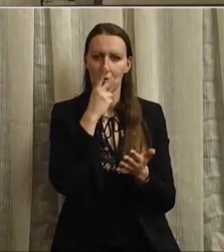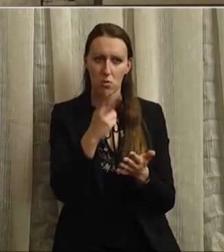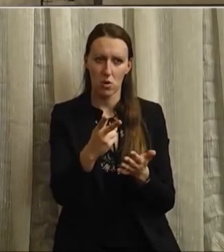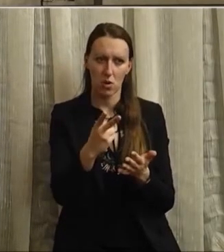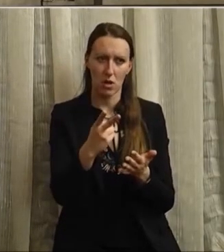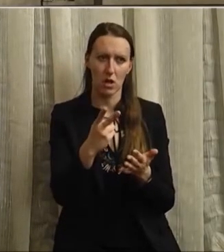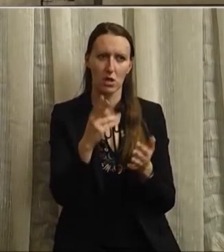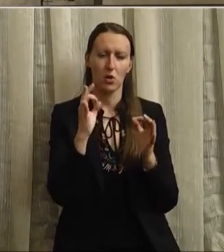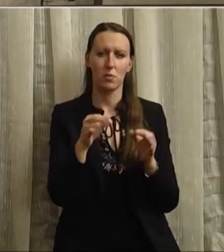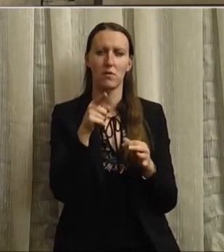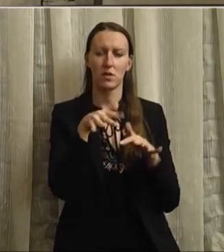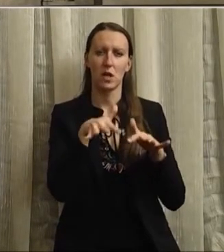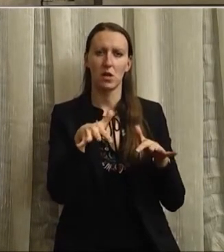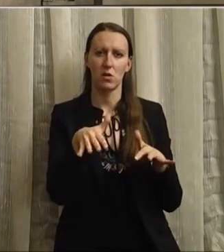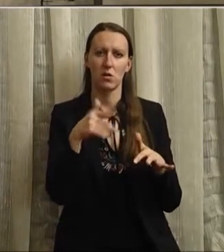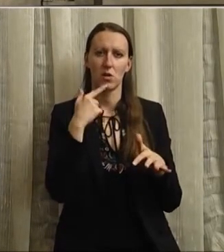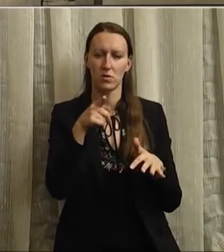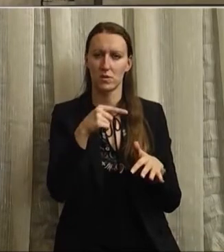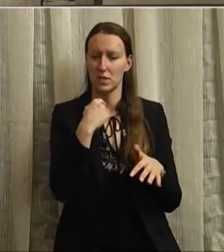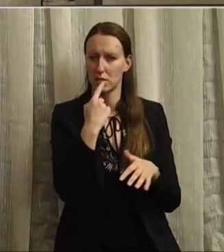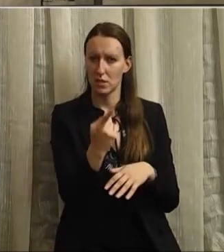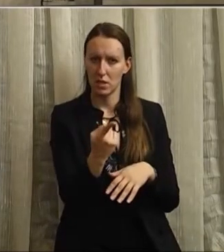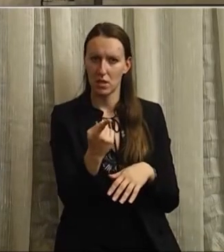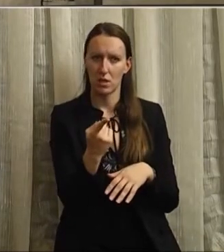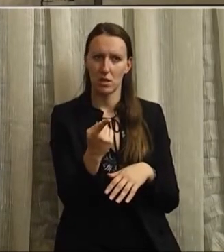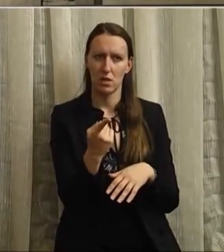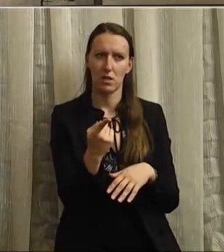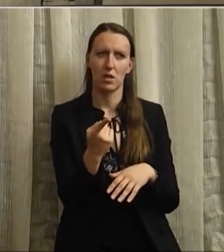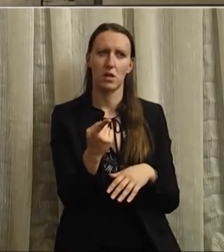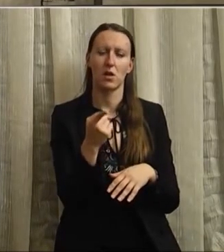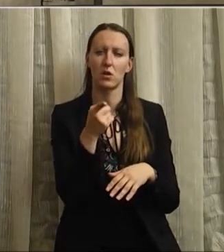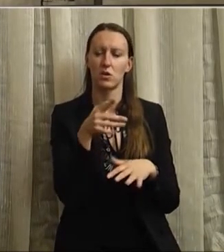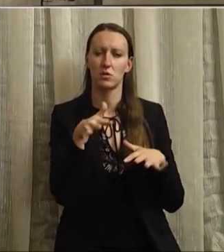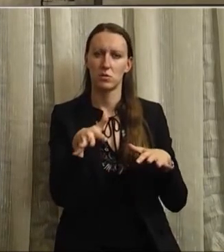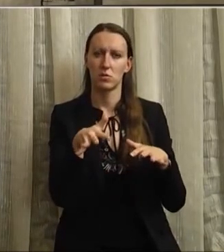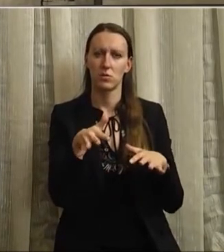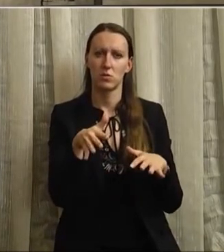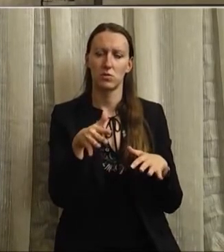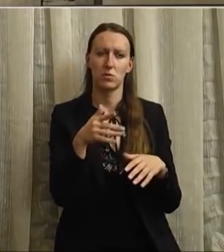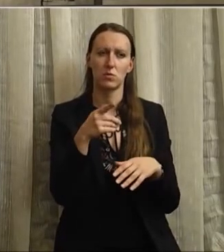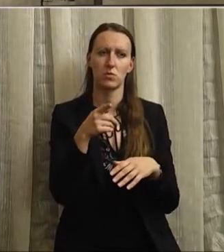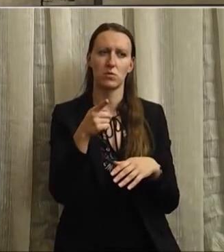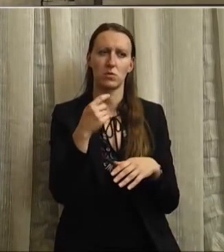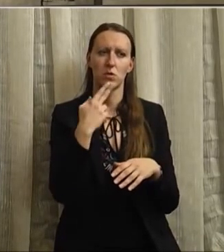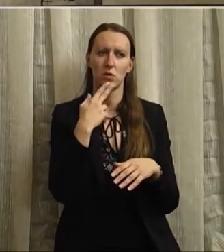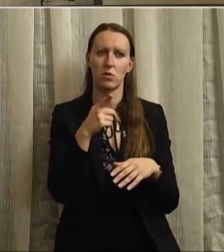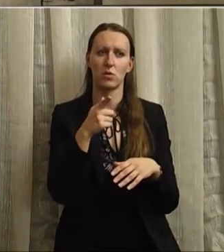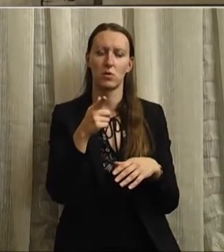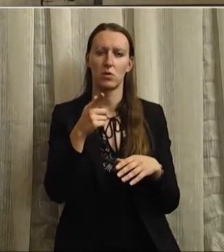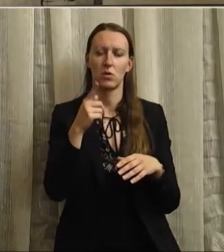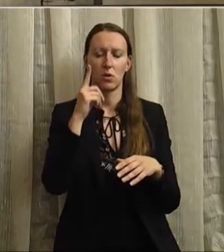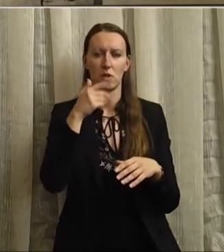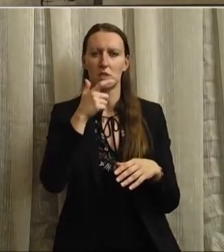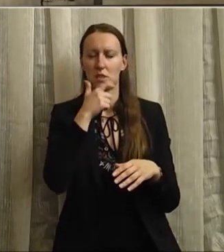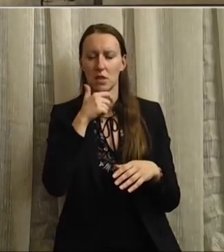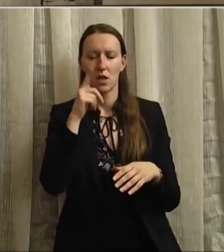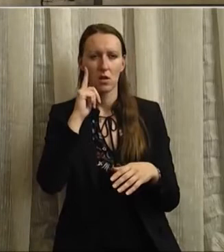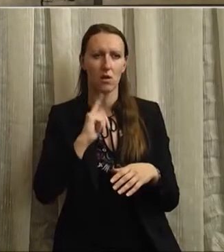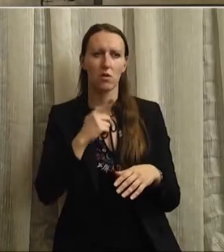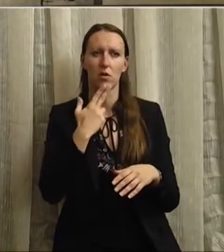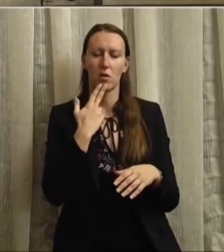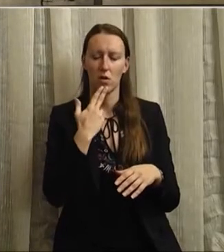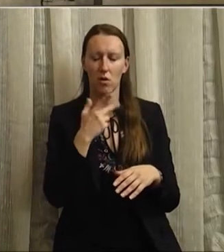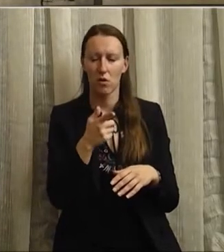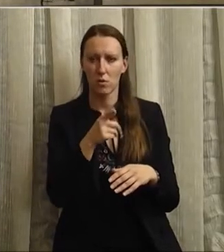pogledate upravo te ljude koje ste vi spomenuli, to su ljudi u principu u poodmakloj dobi koji